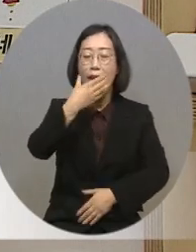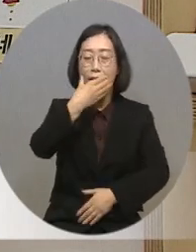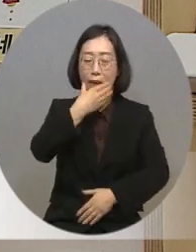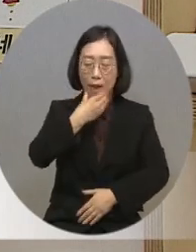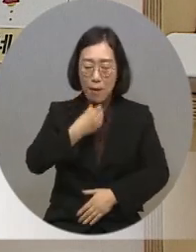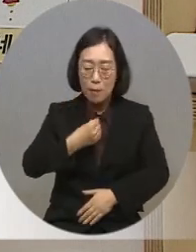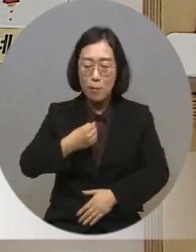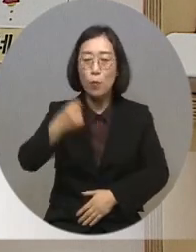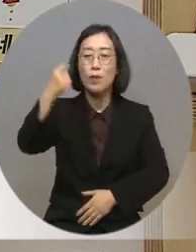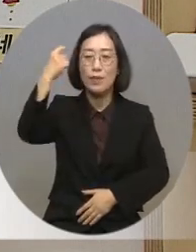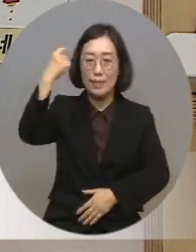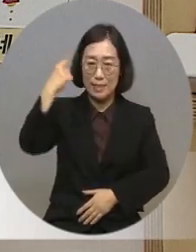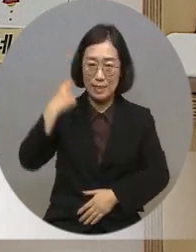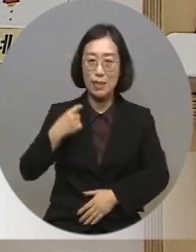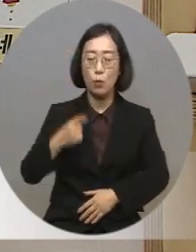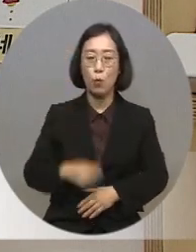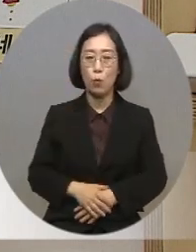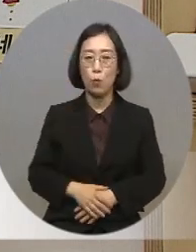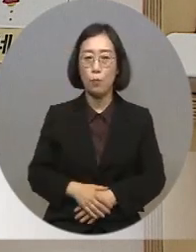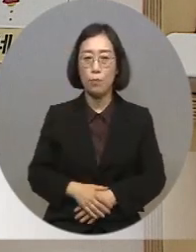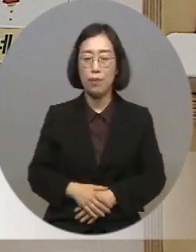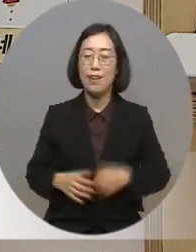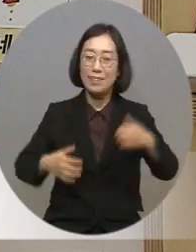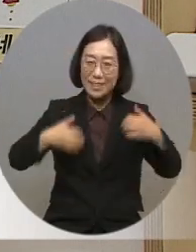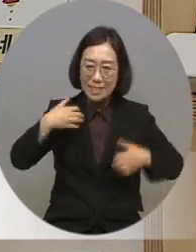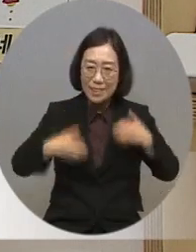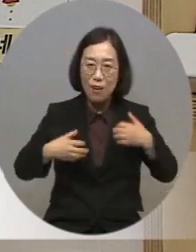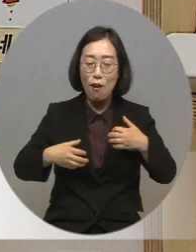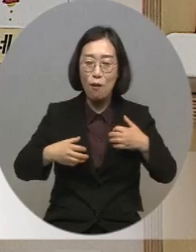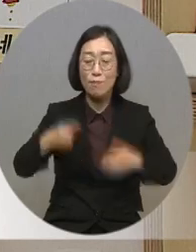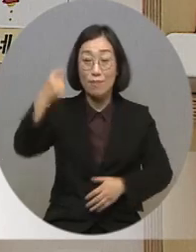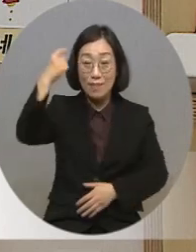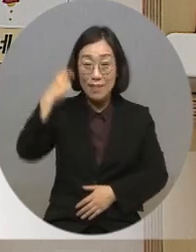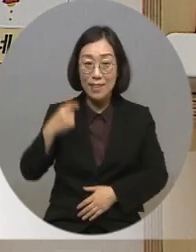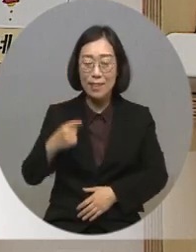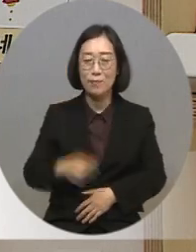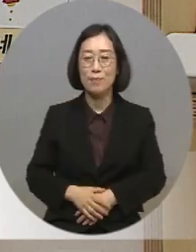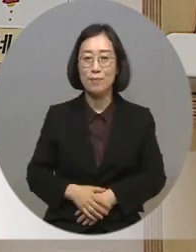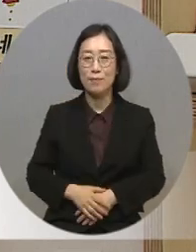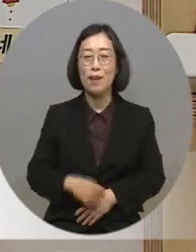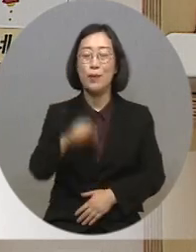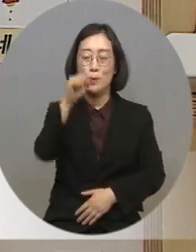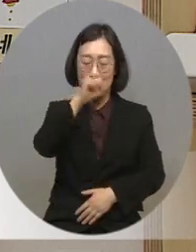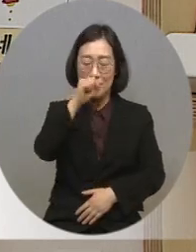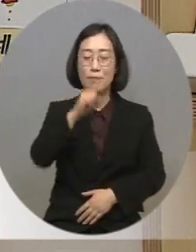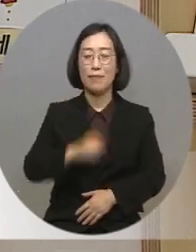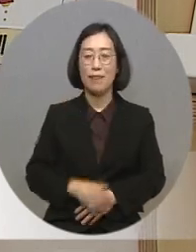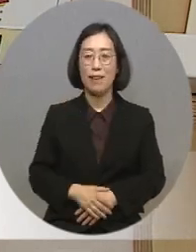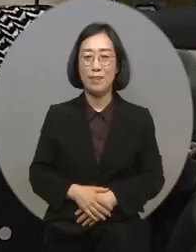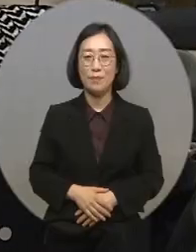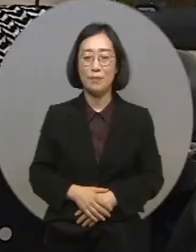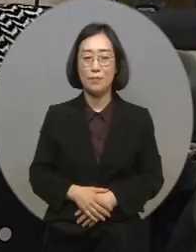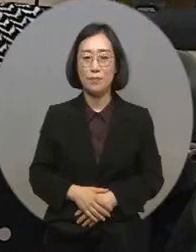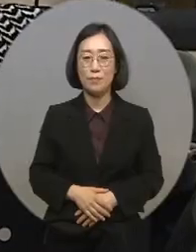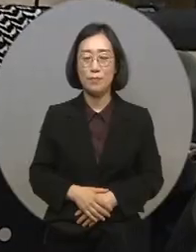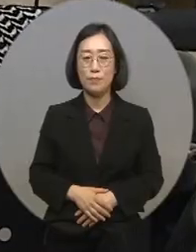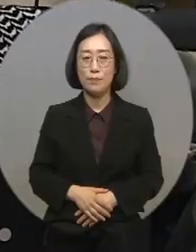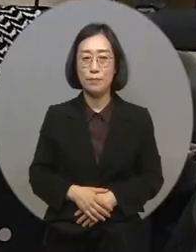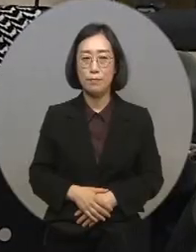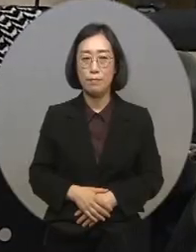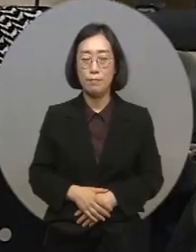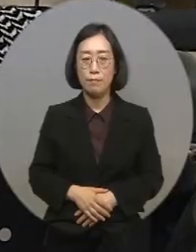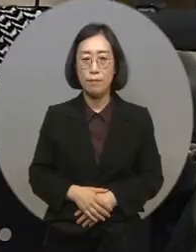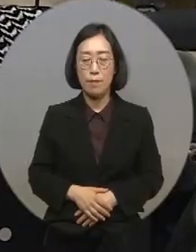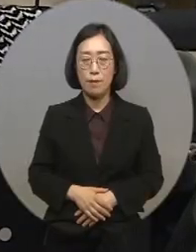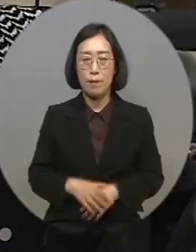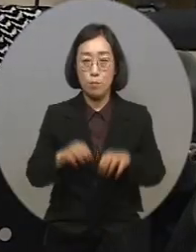그 안에서 행복을 느끼고 즐거움을 느낄 수 있어서 좋았습니다. 활발한